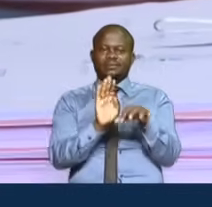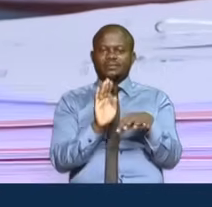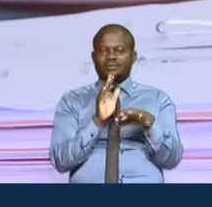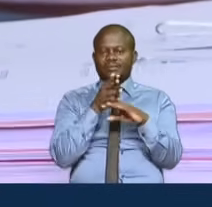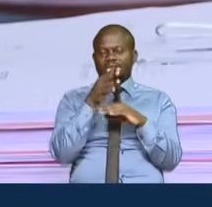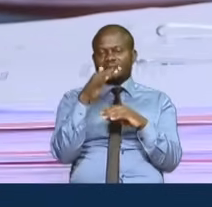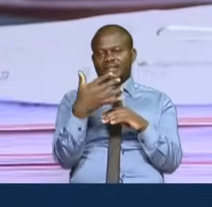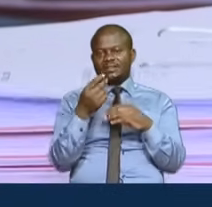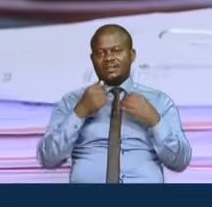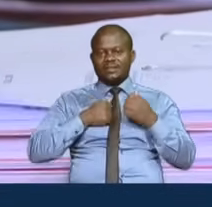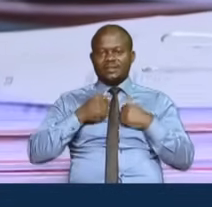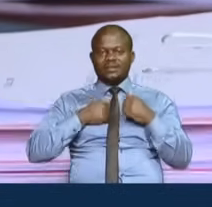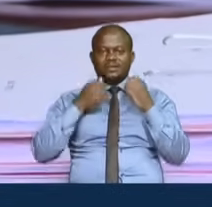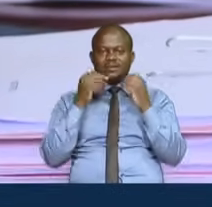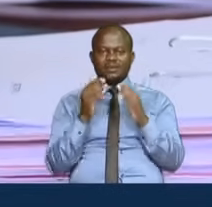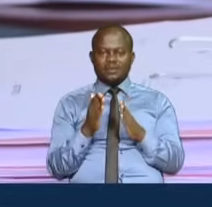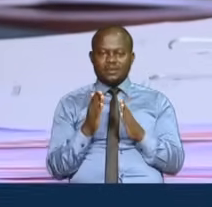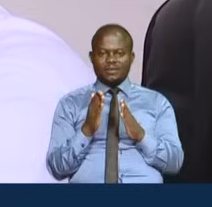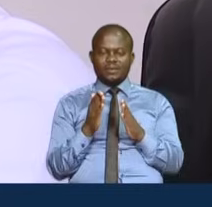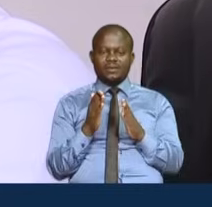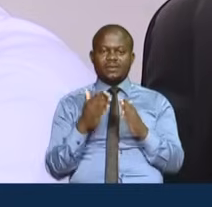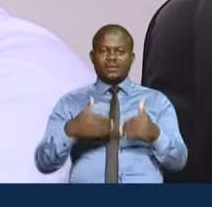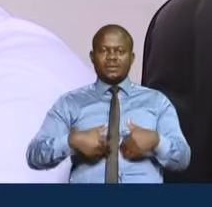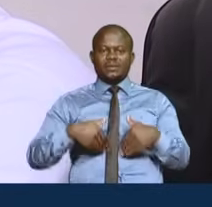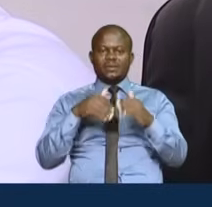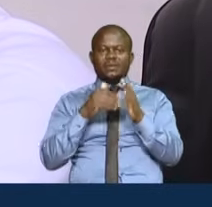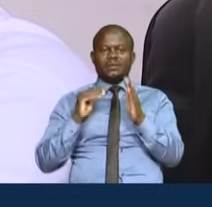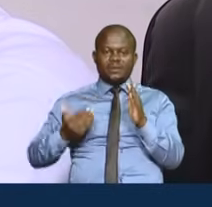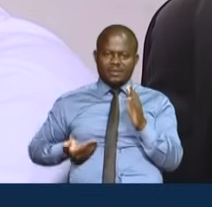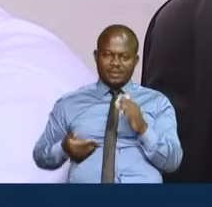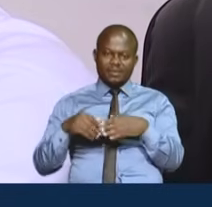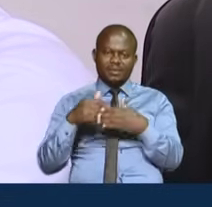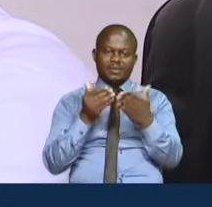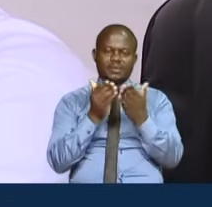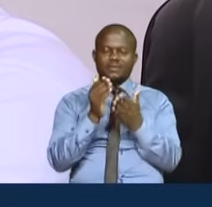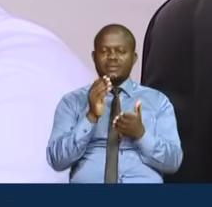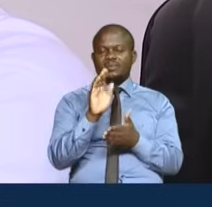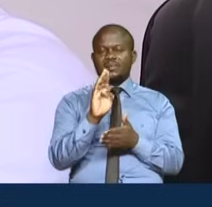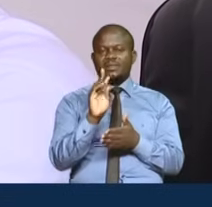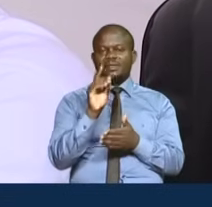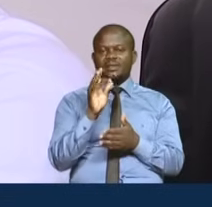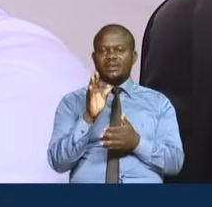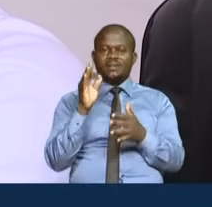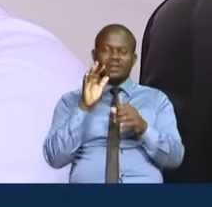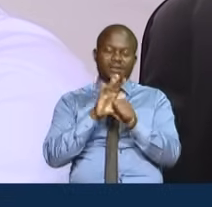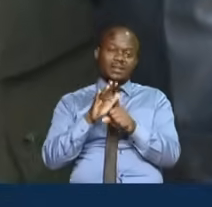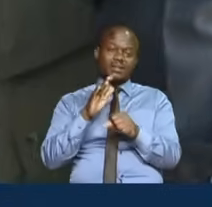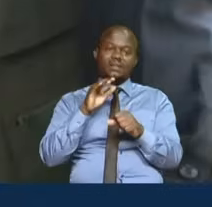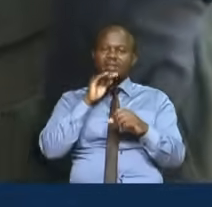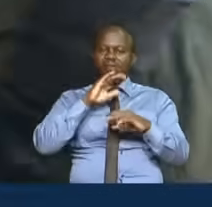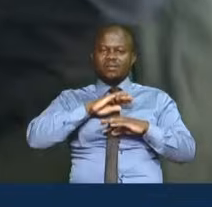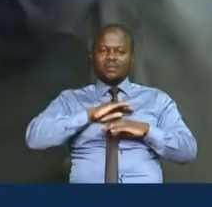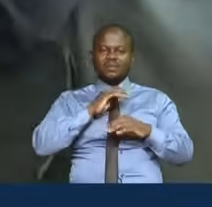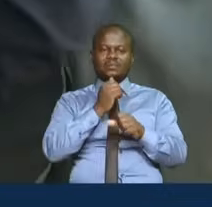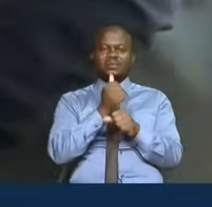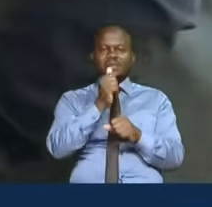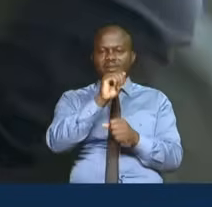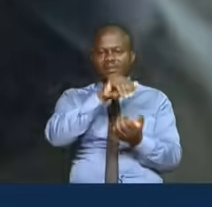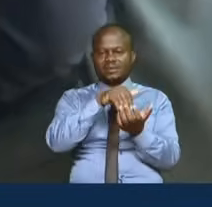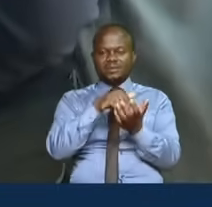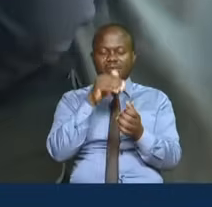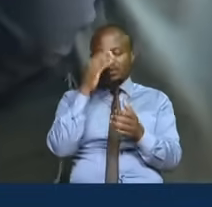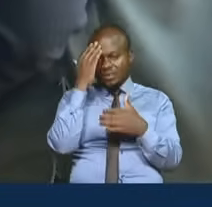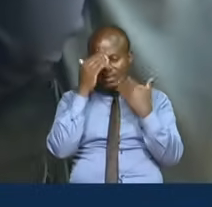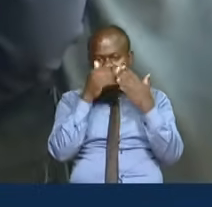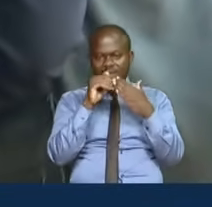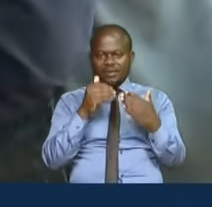5 z'amafaranga y'u Rwanda. Urubyiruko n'abagore bahabwa serivisi na BDF bakunze kuvuga ko batanyurwa n'imikorere y'iki kigo, cyane cyane